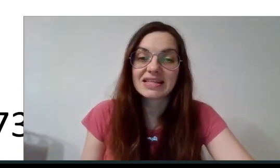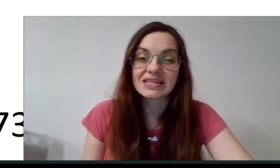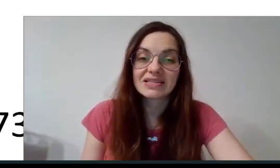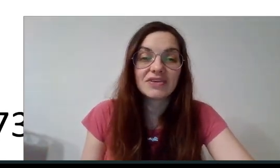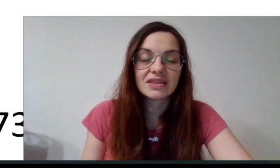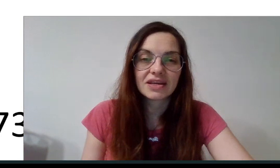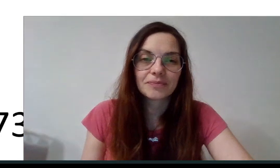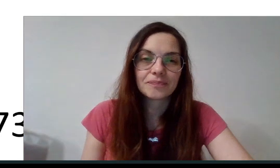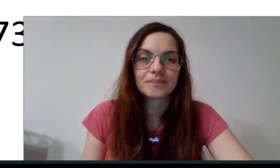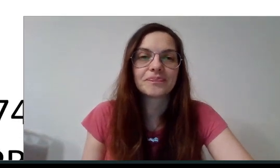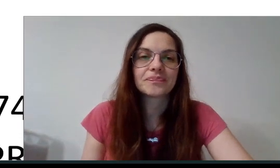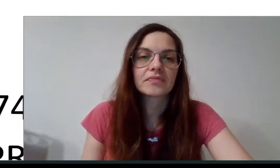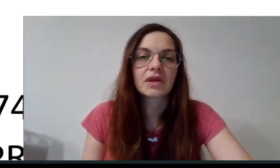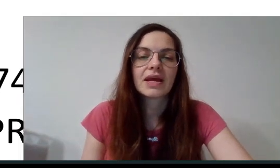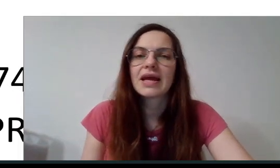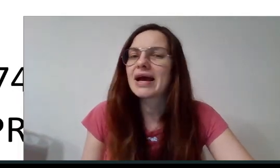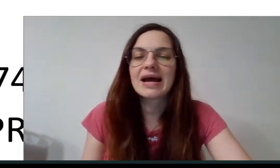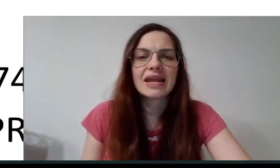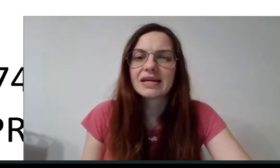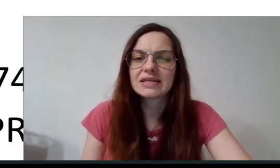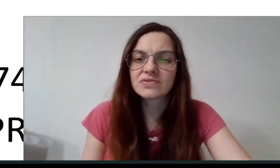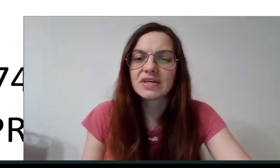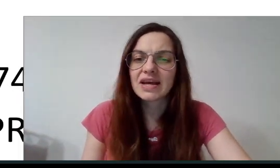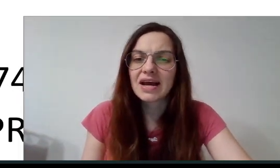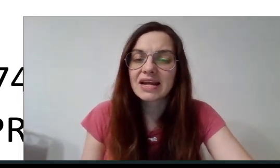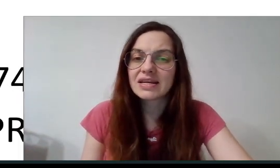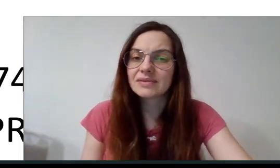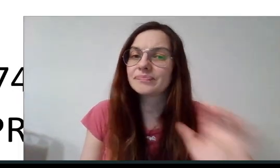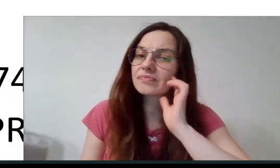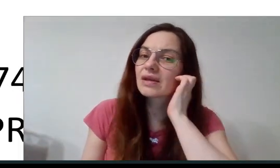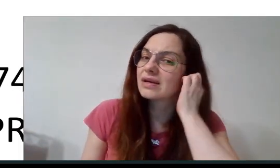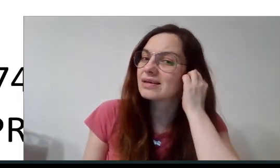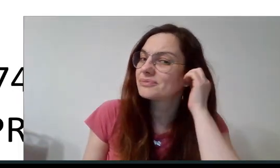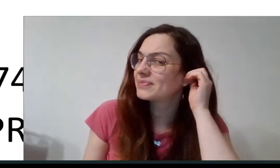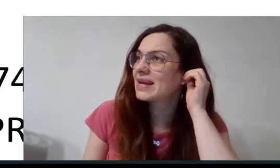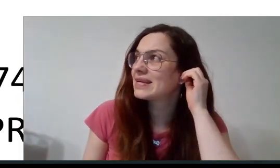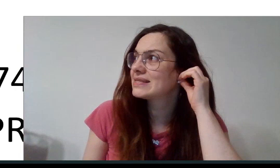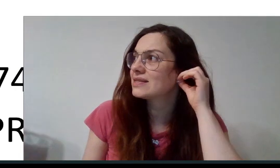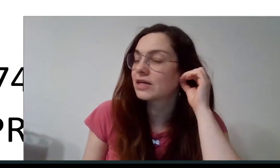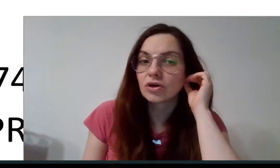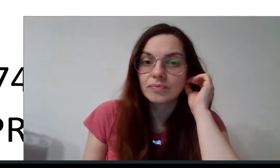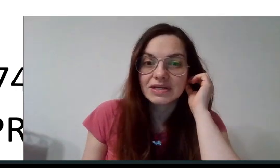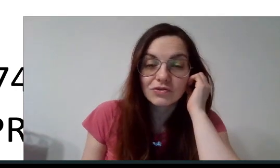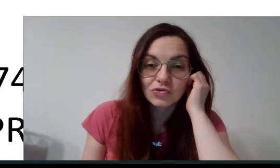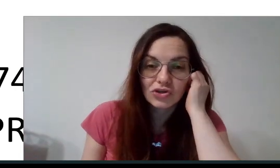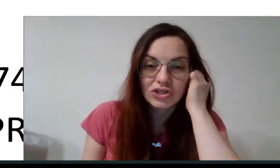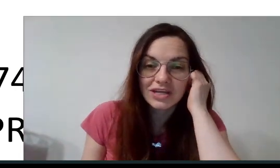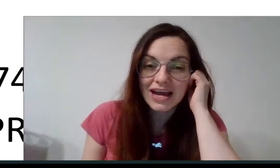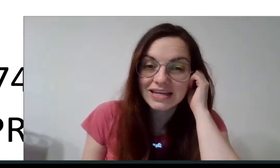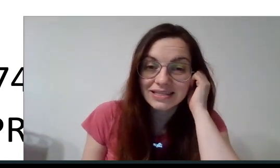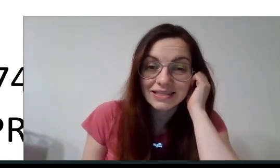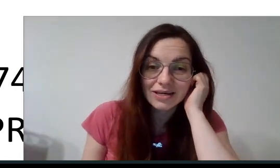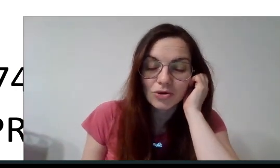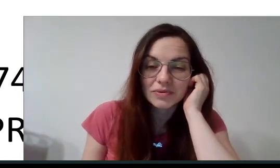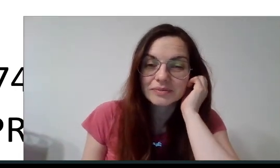windig. Alle, svi, alle, alle sind gekommen, svi su došli, alle sind